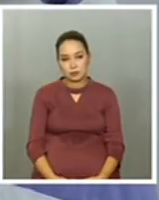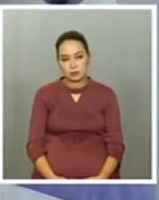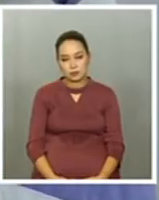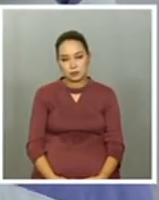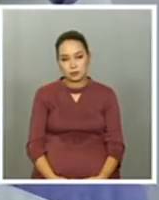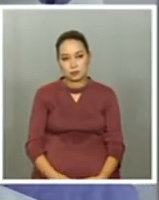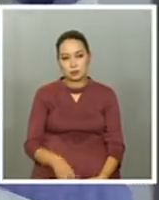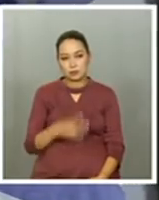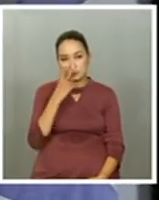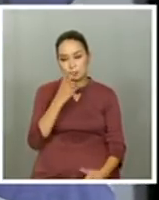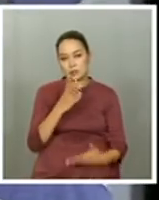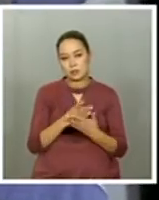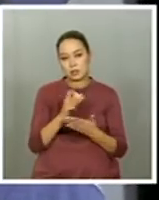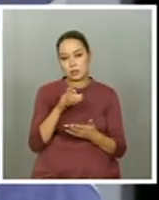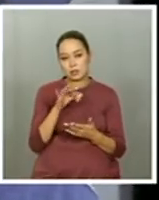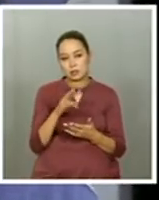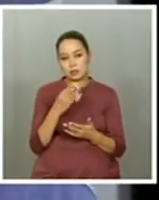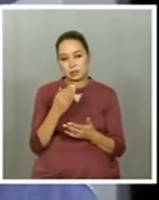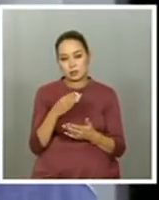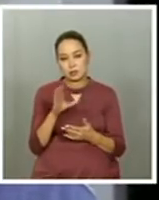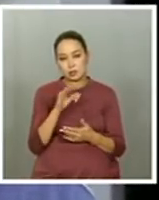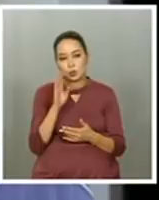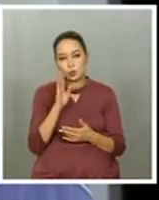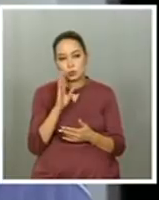этил спиртінің тығыздығы суға қарағанда